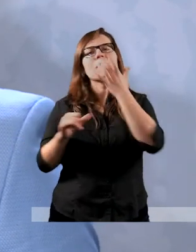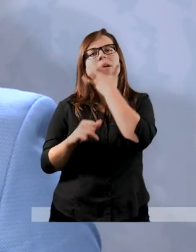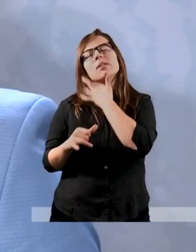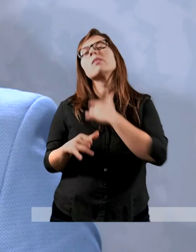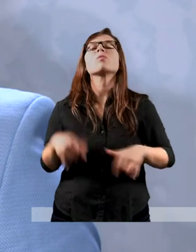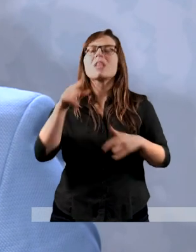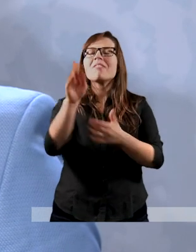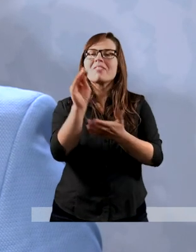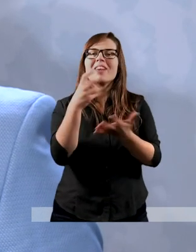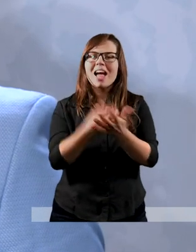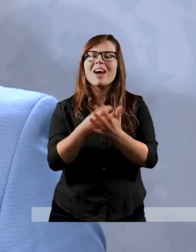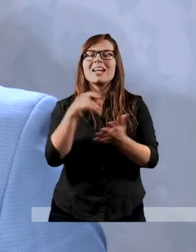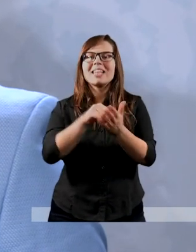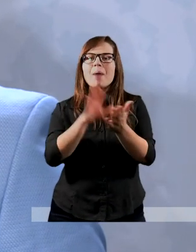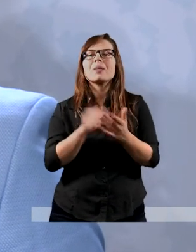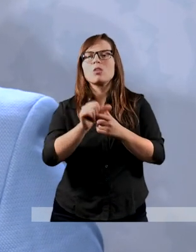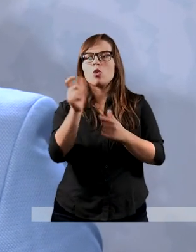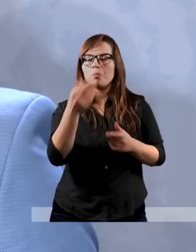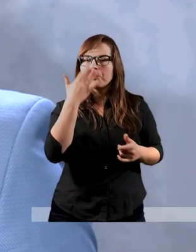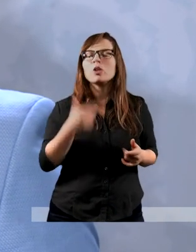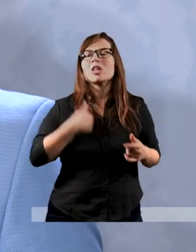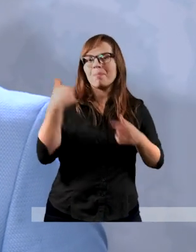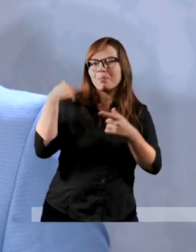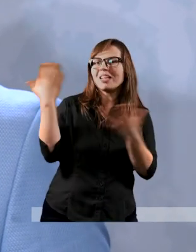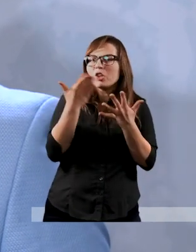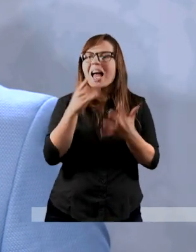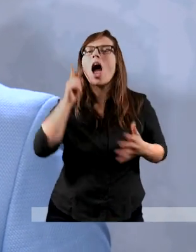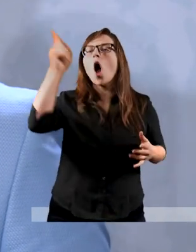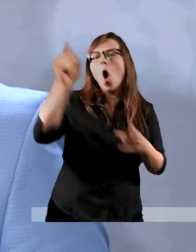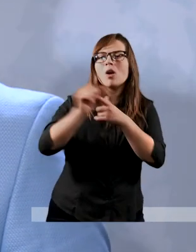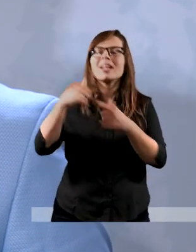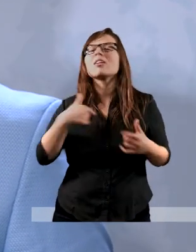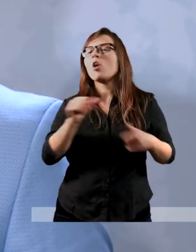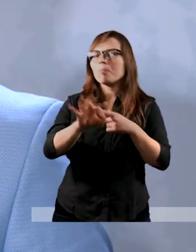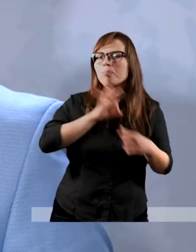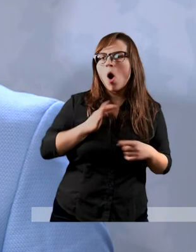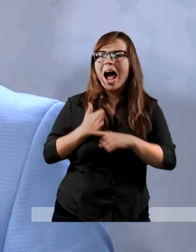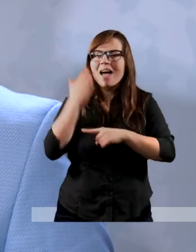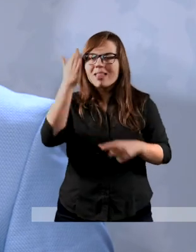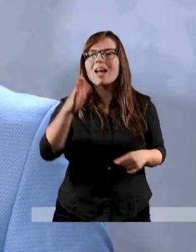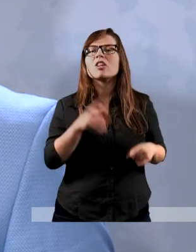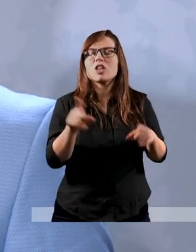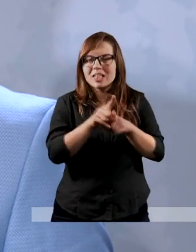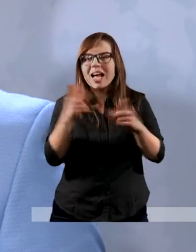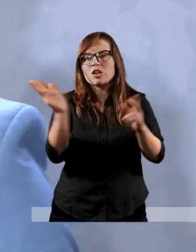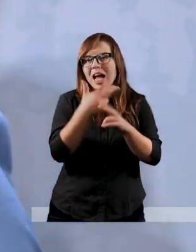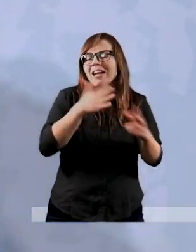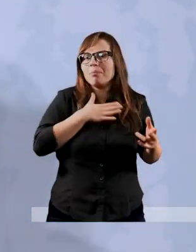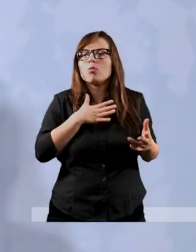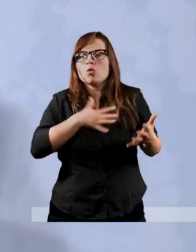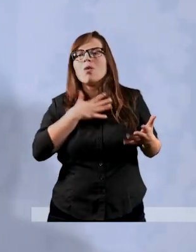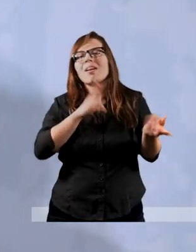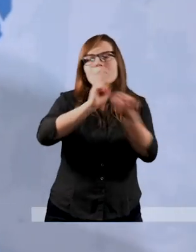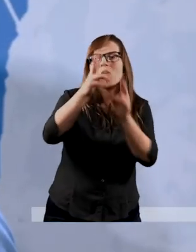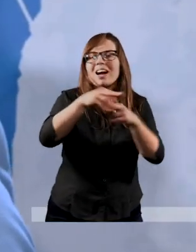jest napisane w Ewangelii, żebyśmy byli tam, gdzie On jest. I to jest taka moja nadzieja i mam nadzieję, że kiedyś się spotkamy w niebie, będziemy